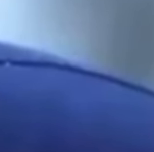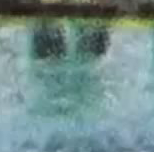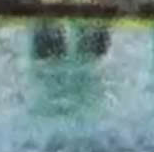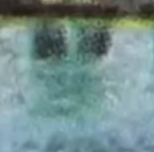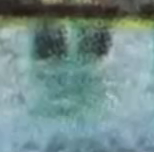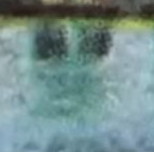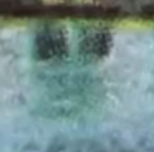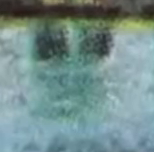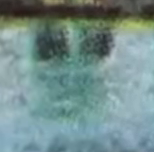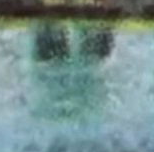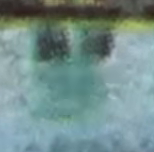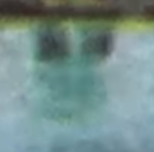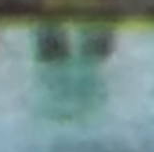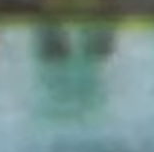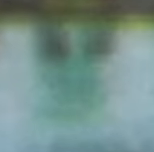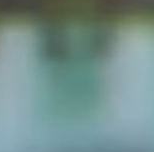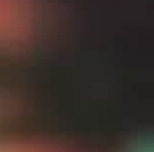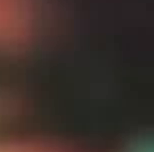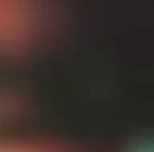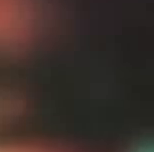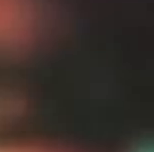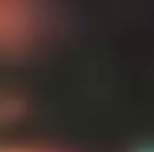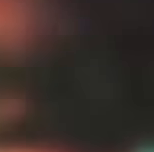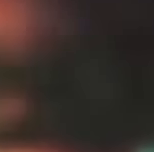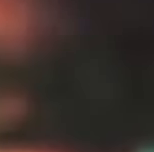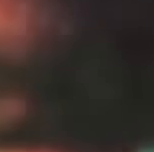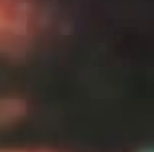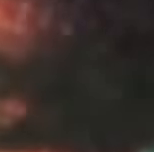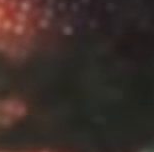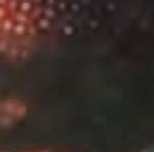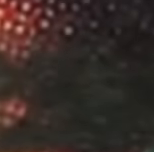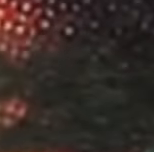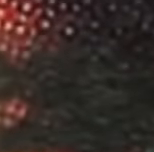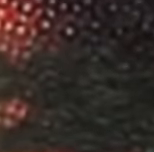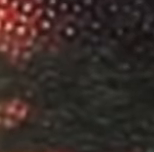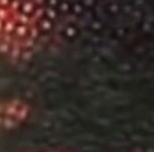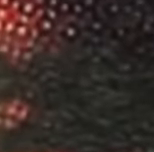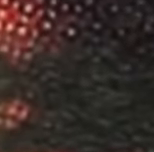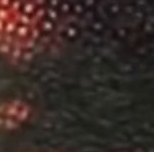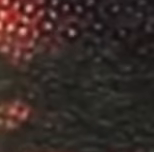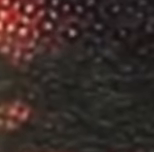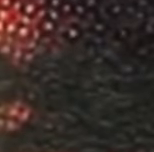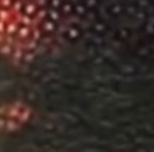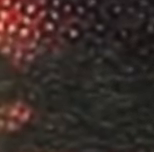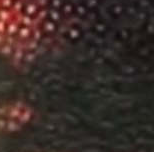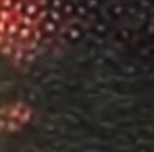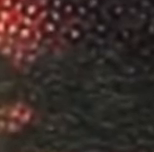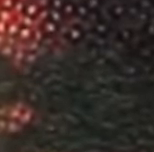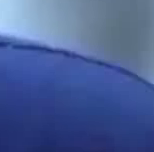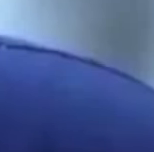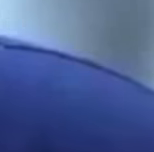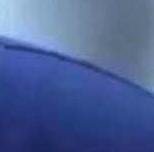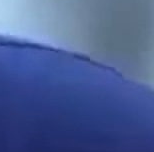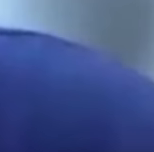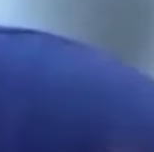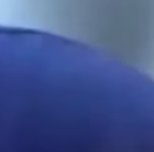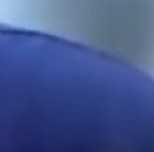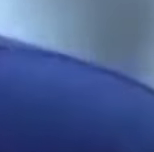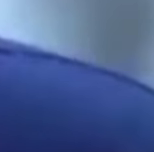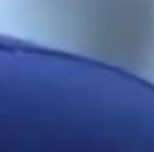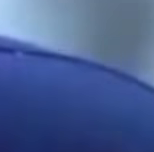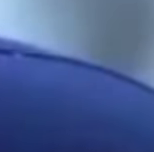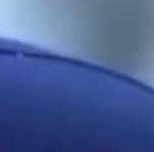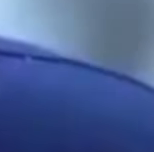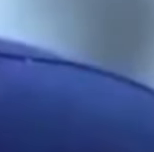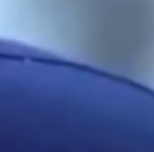iyon. Pero masterful yung kanyang deployment o yung kanyang paggawa ng mga o pag-utilize